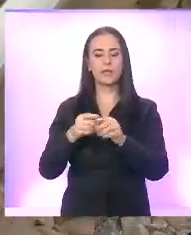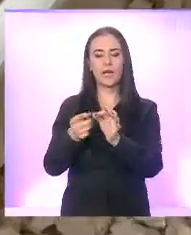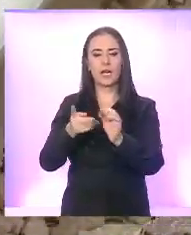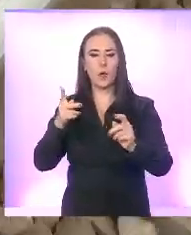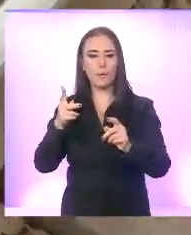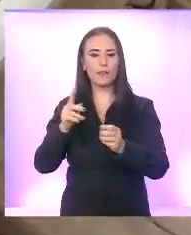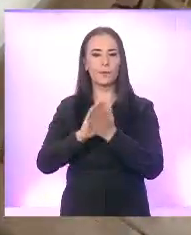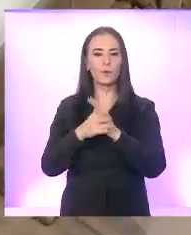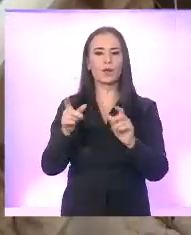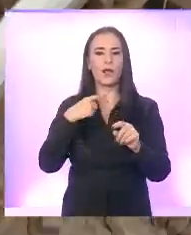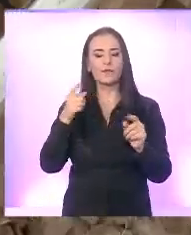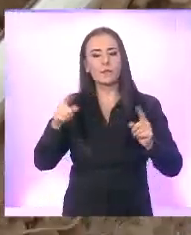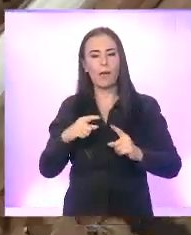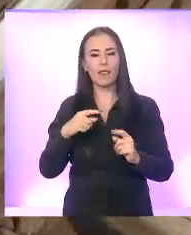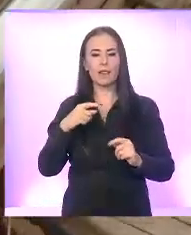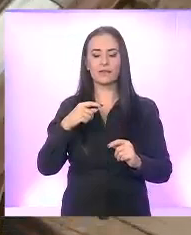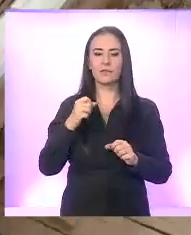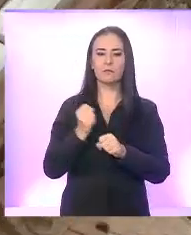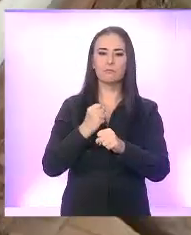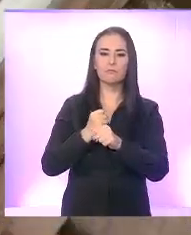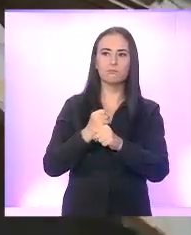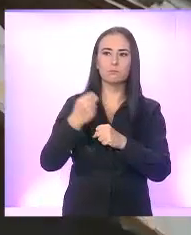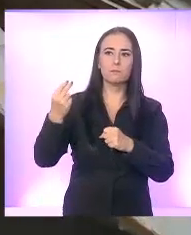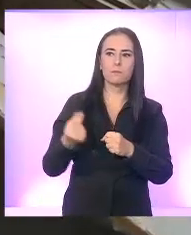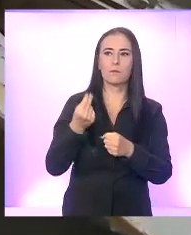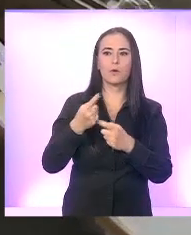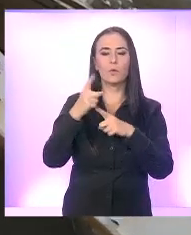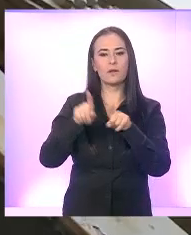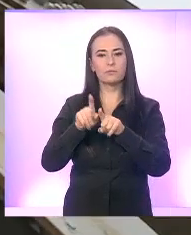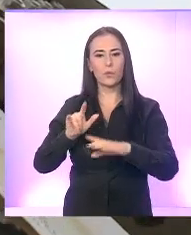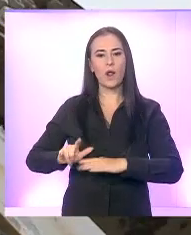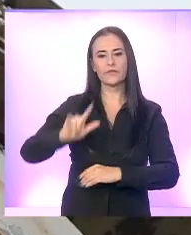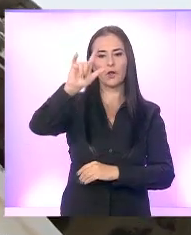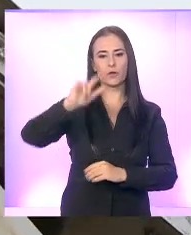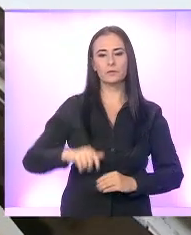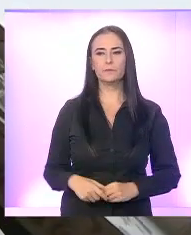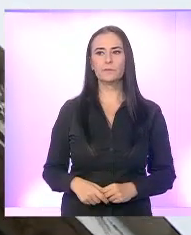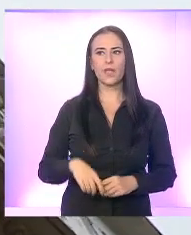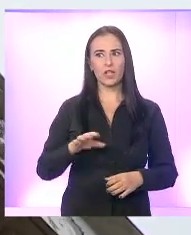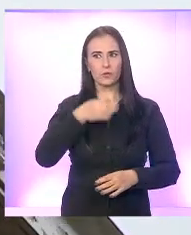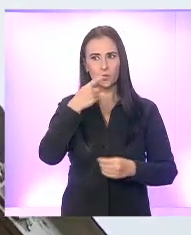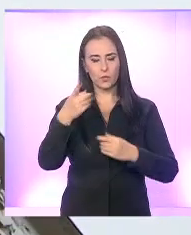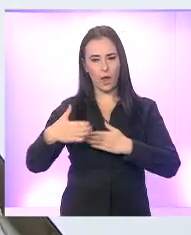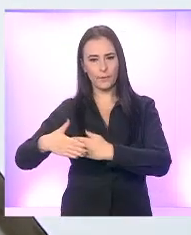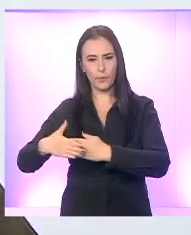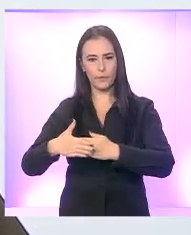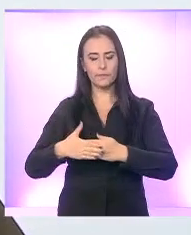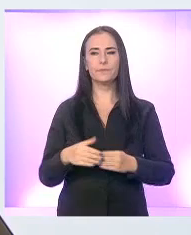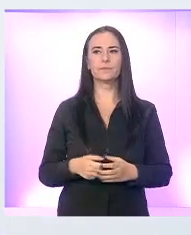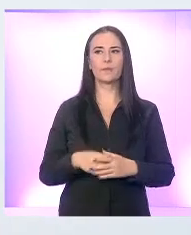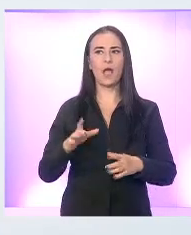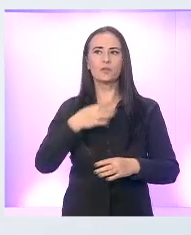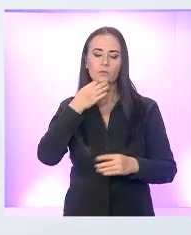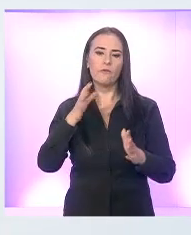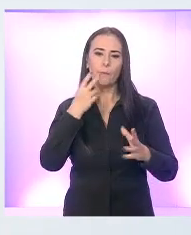mai eficient să te urci într-un tren decât să iei un avion. Dar asta când o să ne apropiem de media europeană? Asta când o să